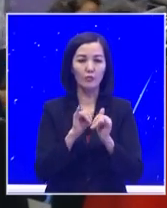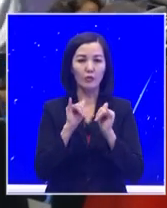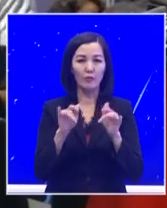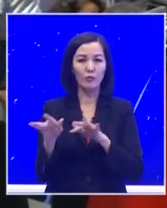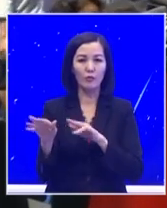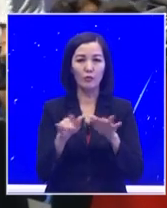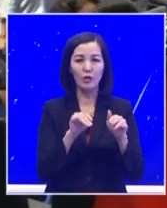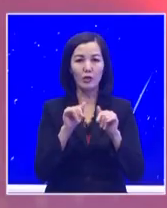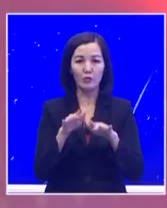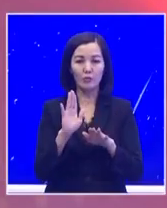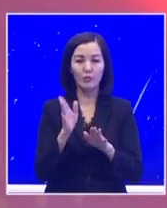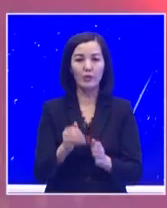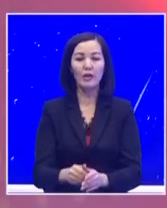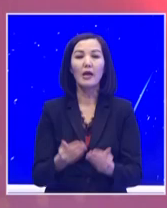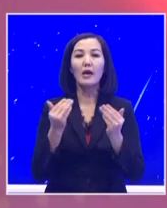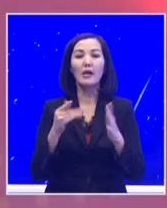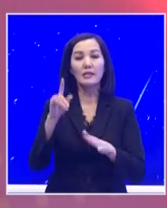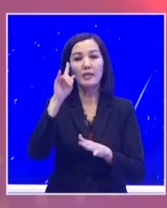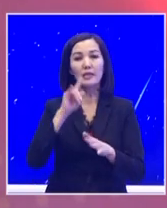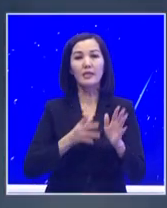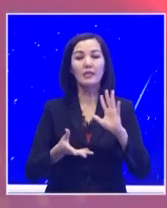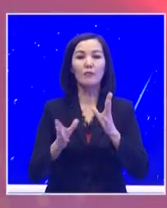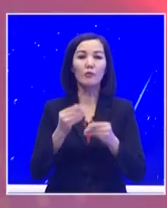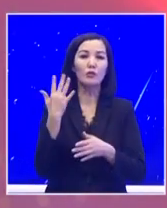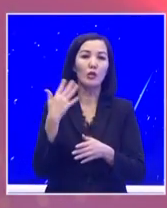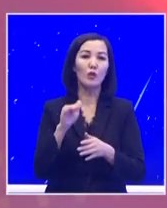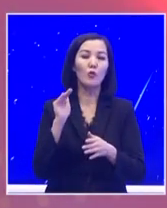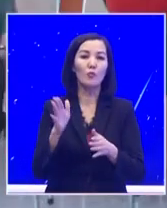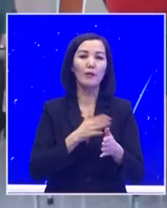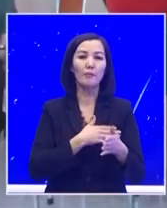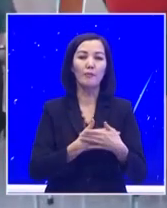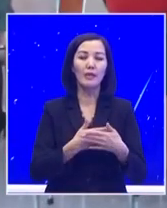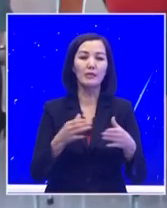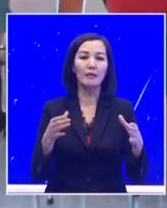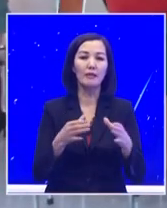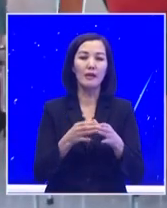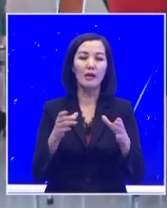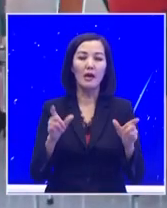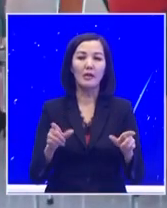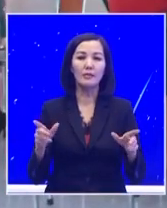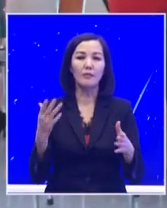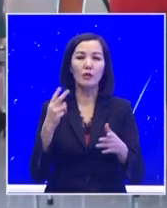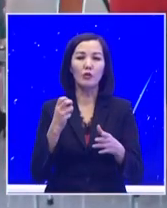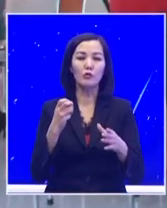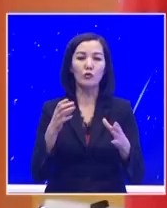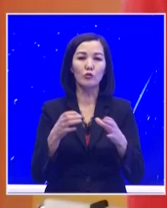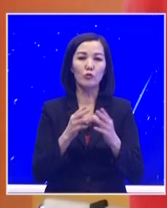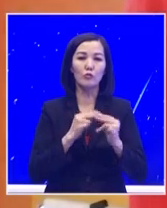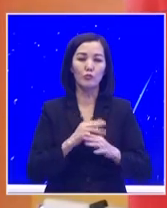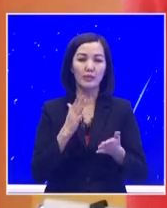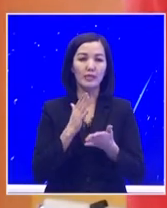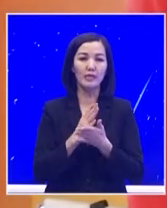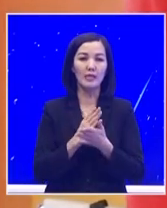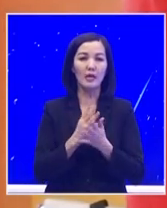алу жоспарланып отыр. Қазір елімізде 50 мың белсенді азамат бар, 200 волонтерлық ұйым жұмыс істейді. Биыл атаулы жылы